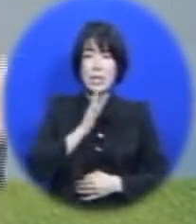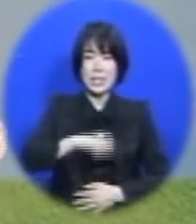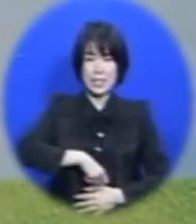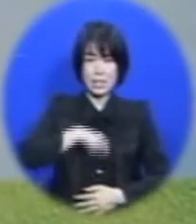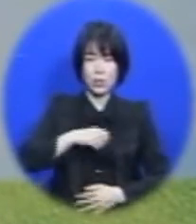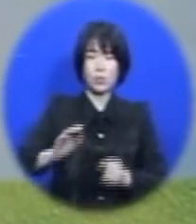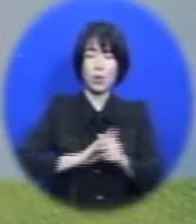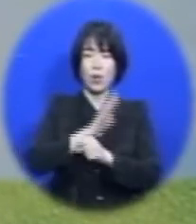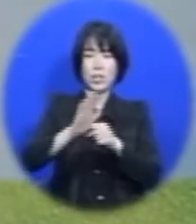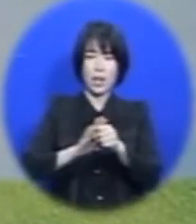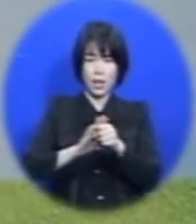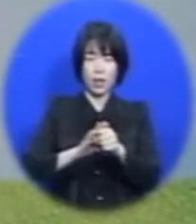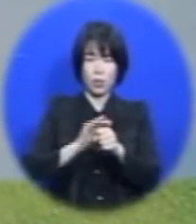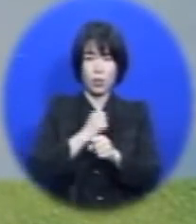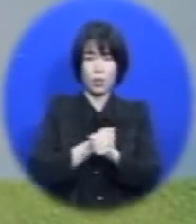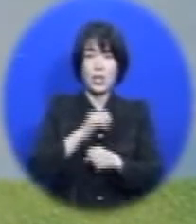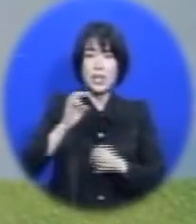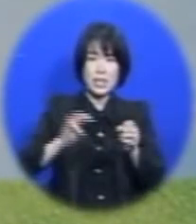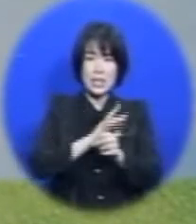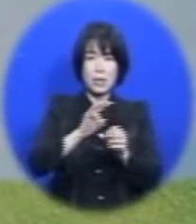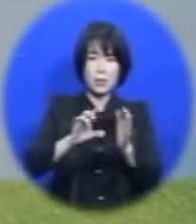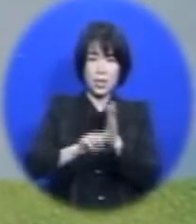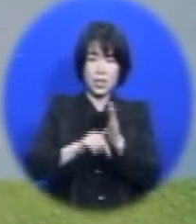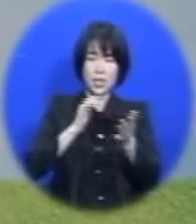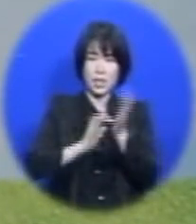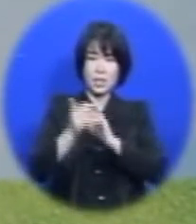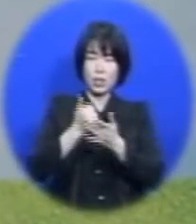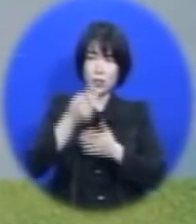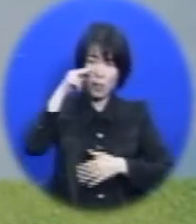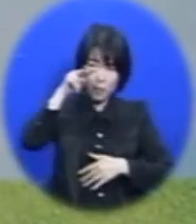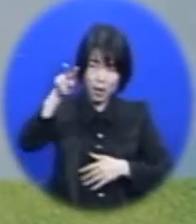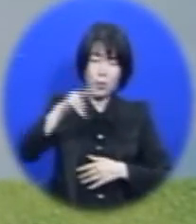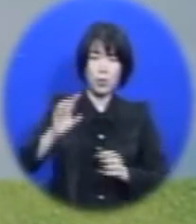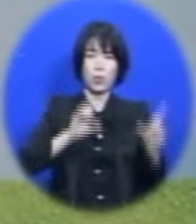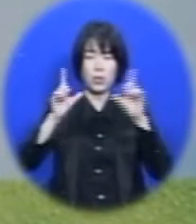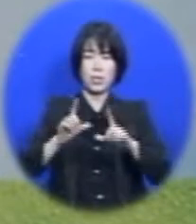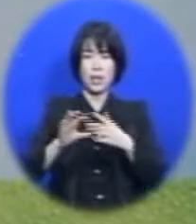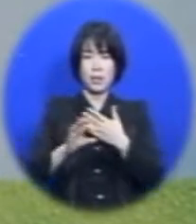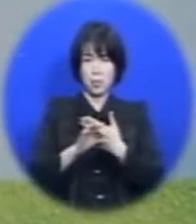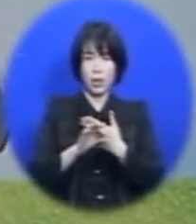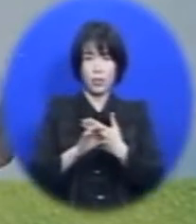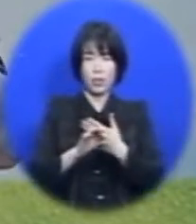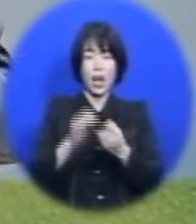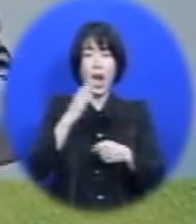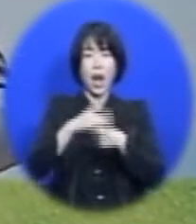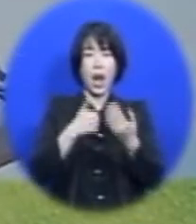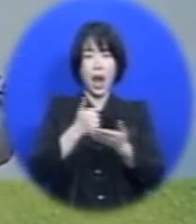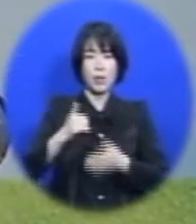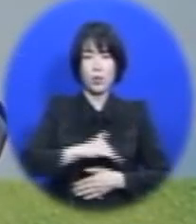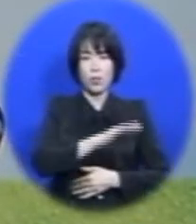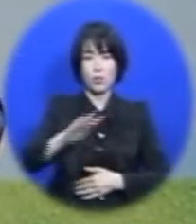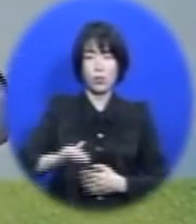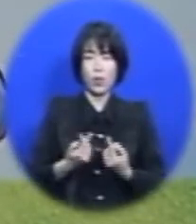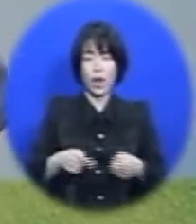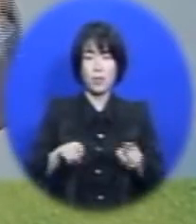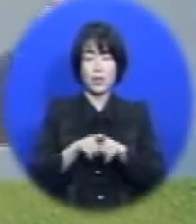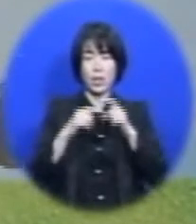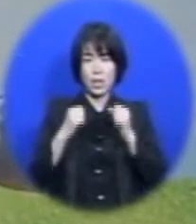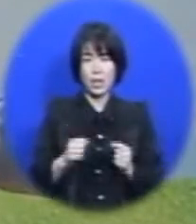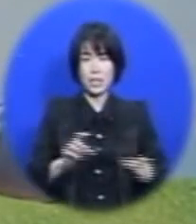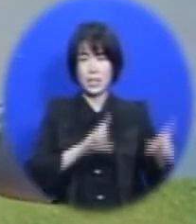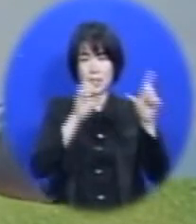하나님을 사랑하고 24시간 예수님을 바라보고 살면 하나님이 우리와 함께 계시는 삶이